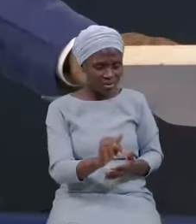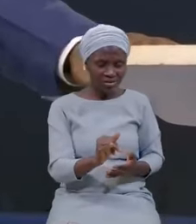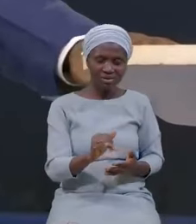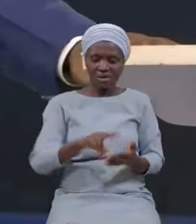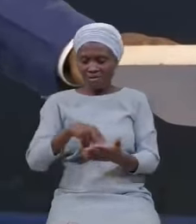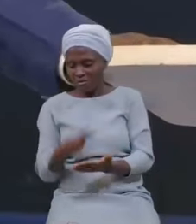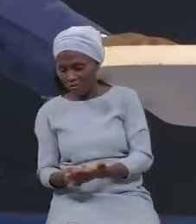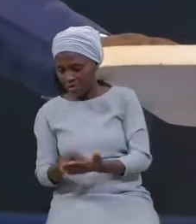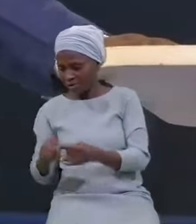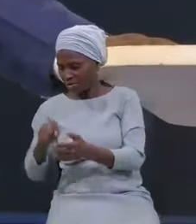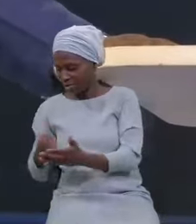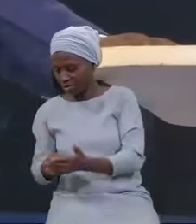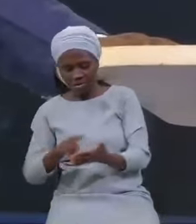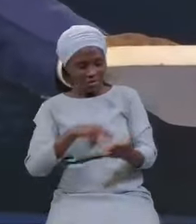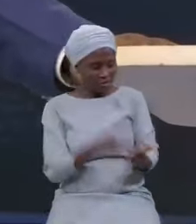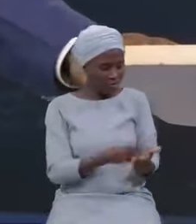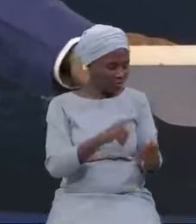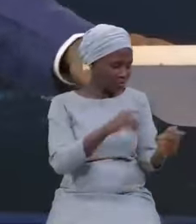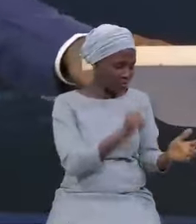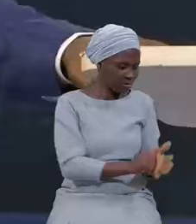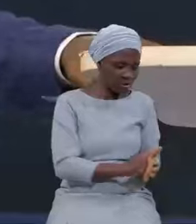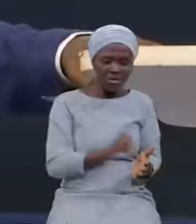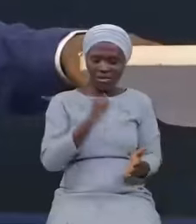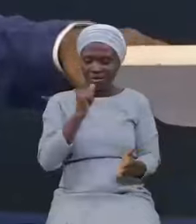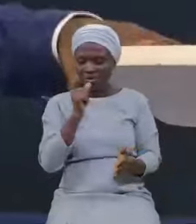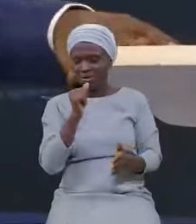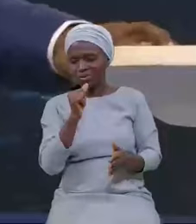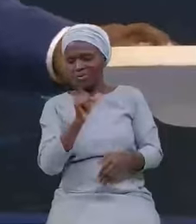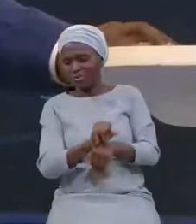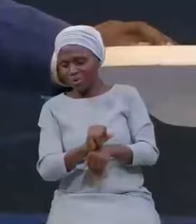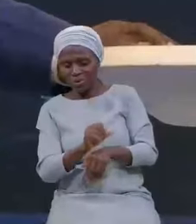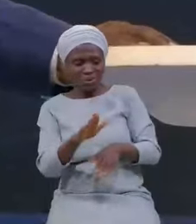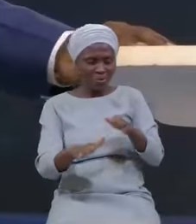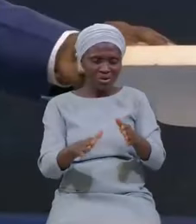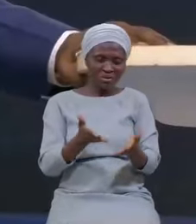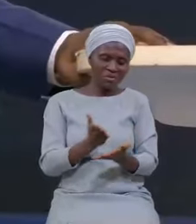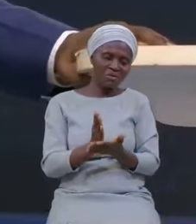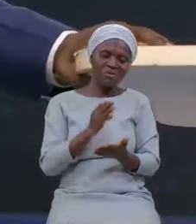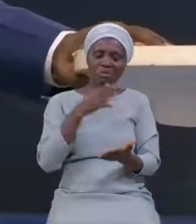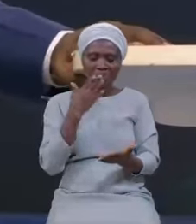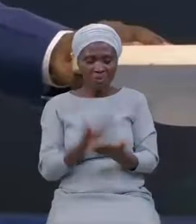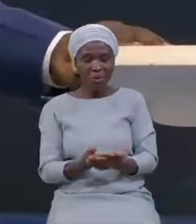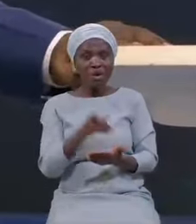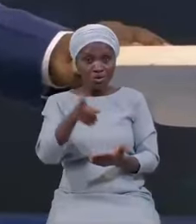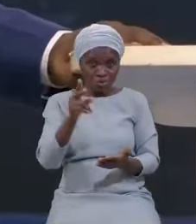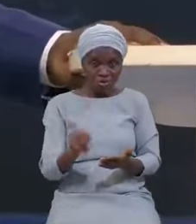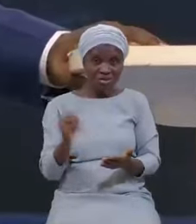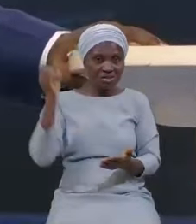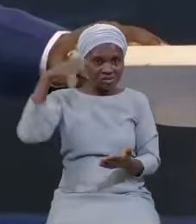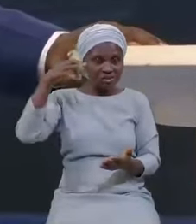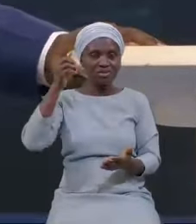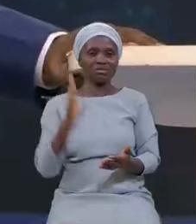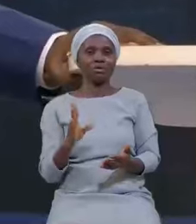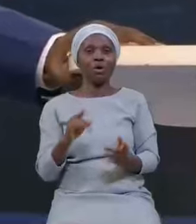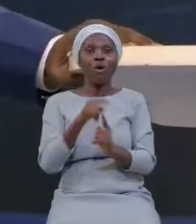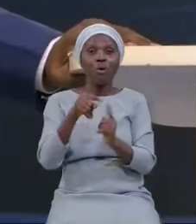dans la droiture. Nous avons besoin de la grâce de Dieu. Lorsque cette grâce vient dans notre vie, elle nous amène à marcher dans